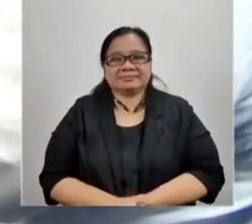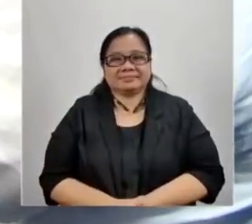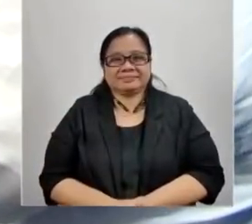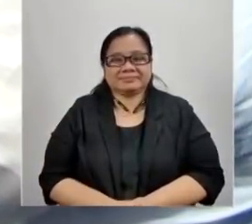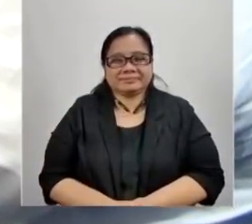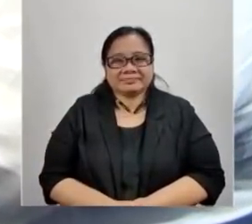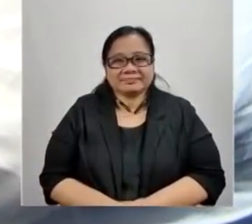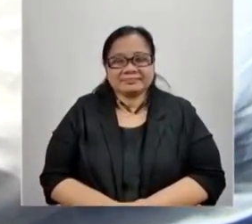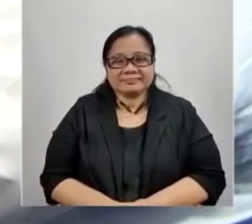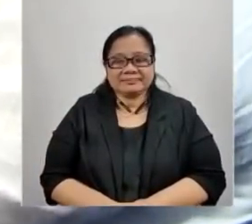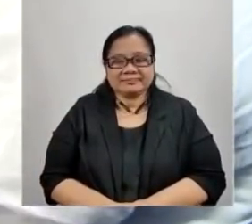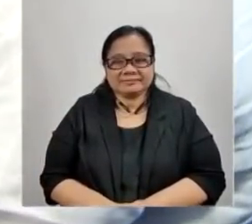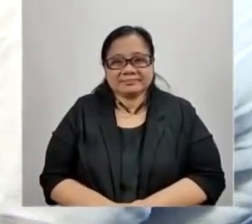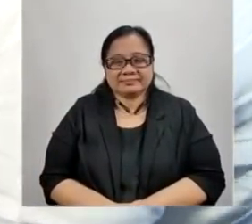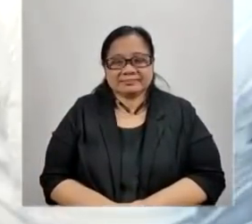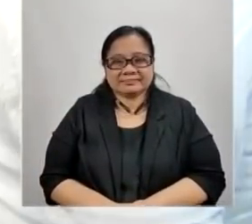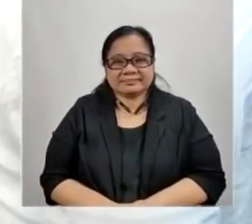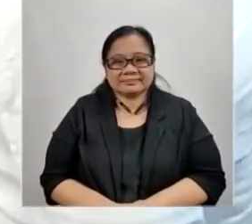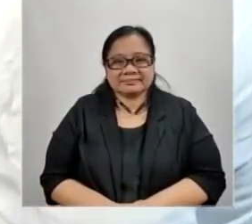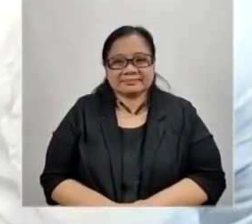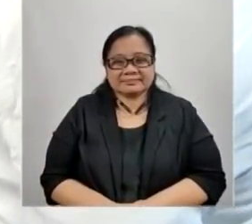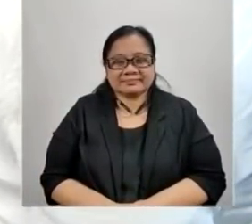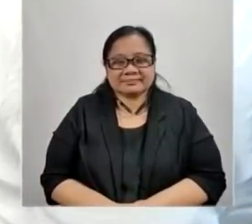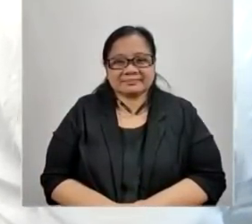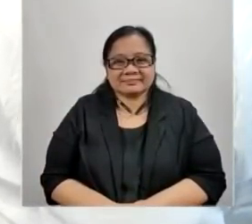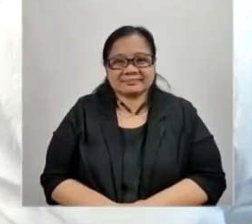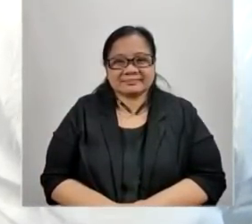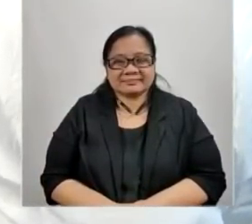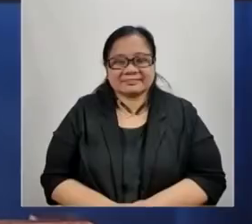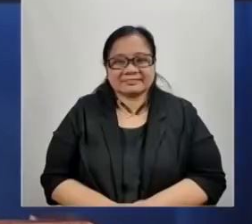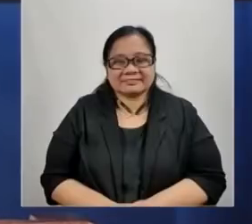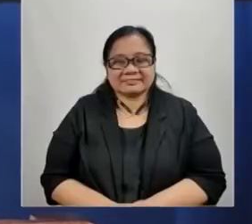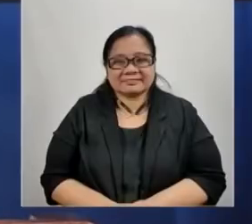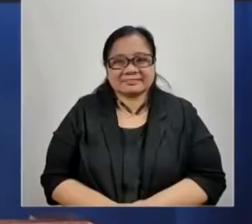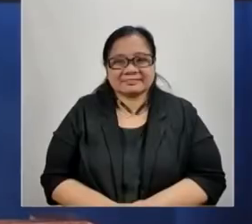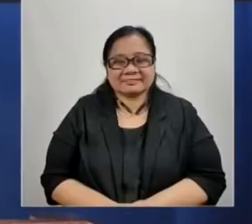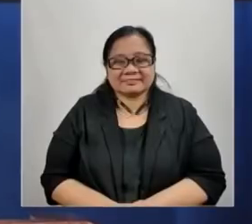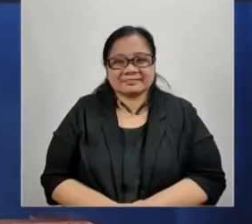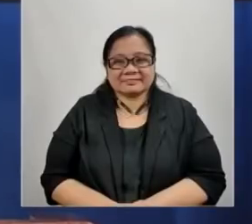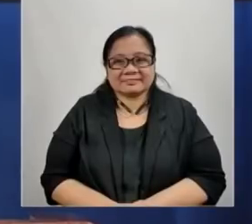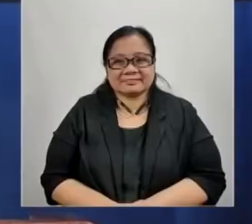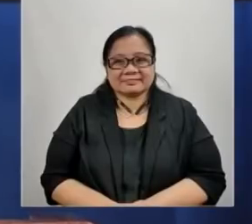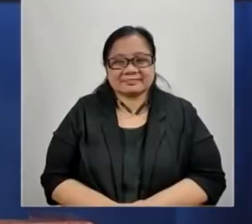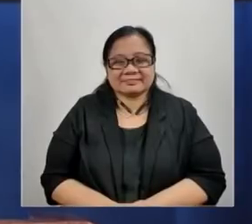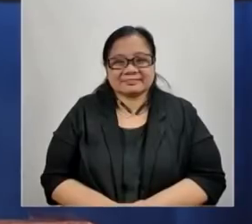Sec. Sige, one more. One more, Miss Tuesday New. Ay. Easy double B.